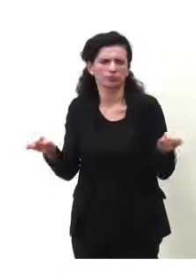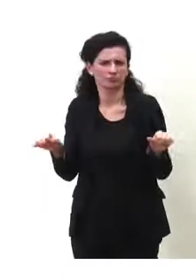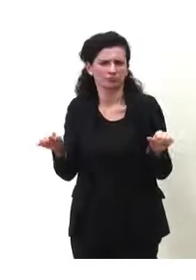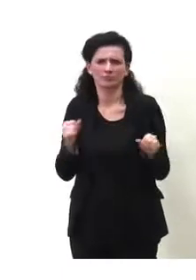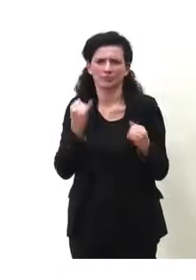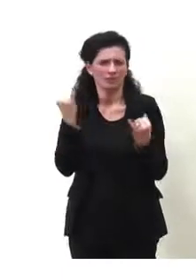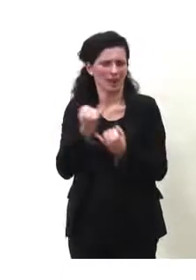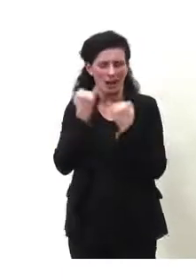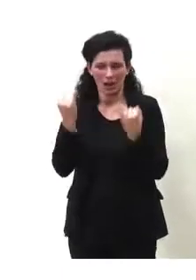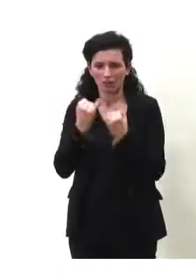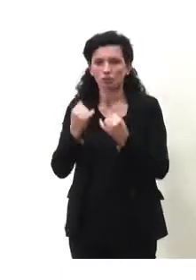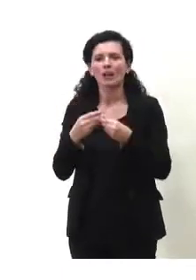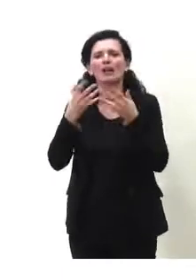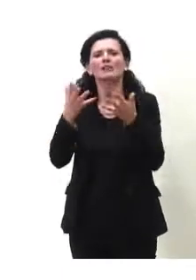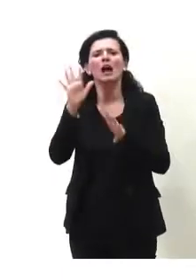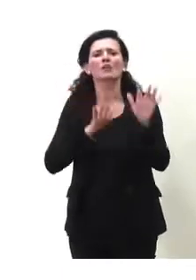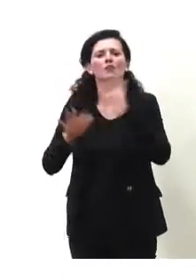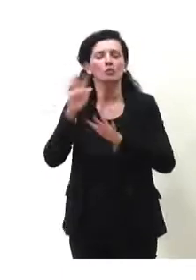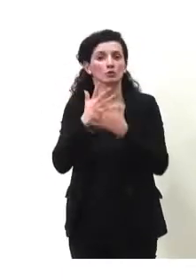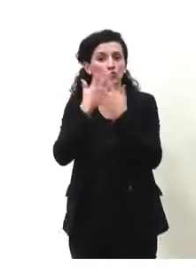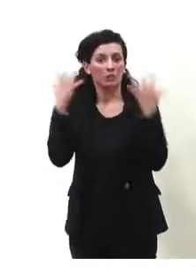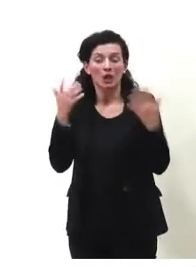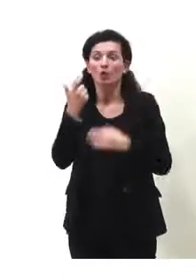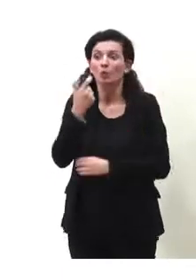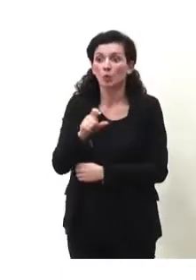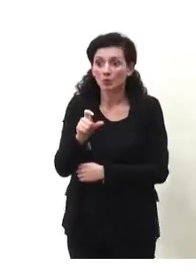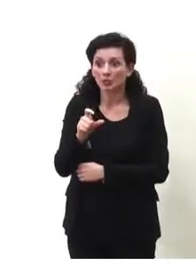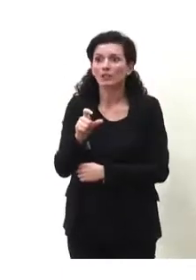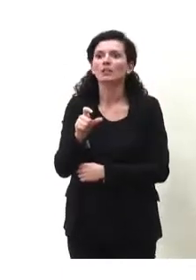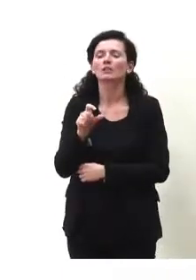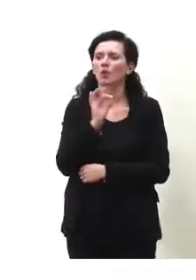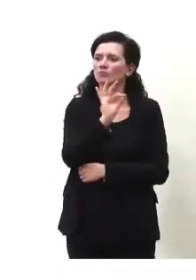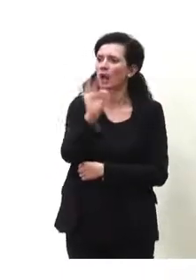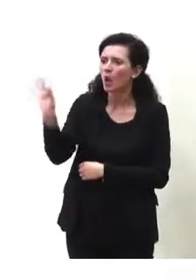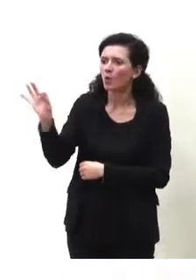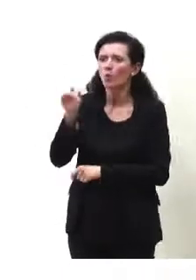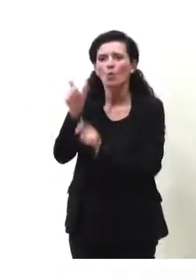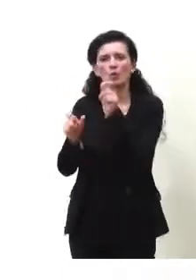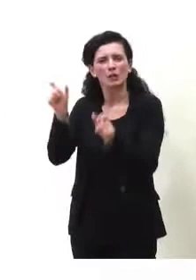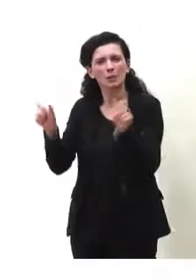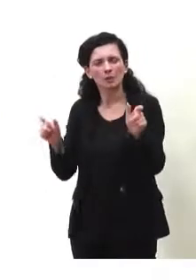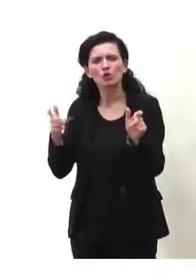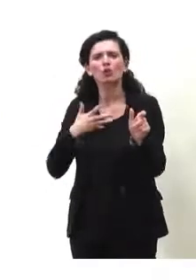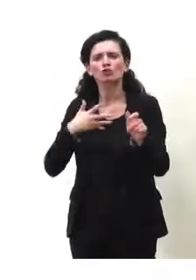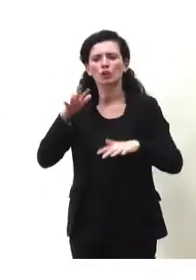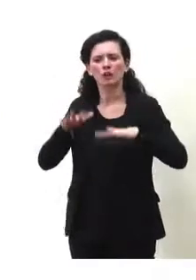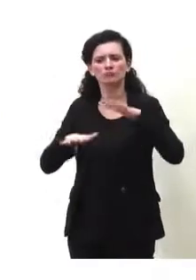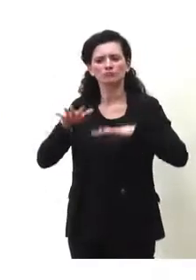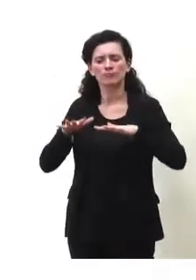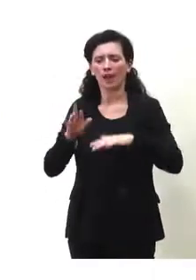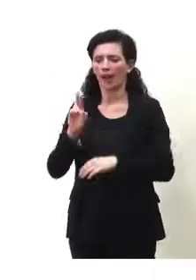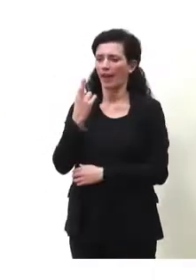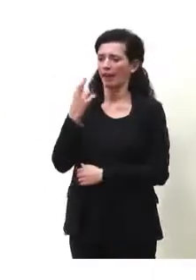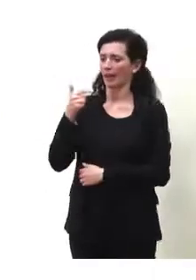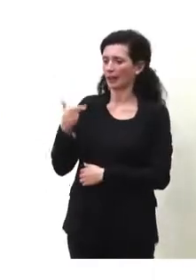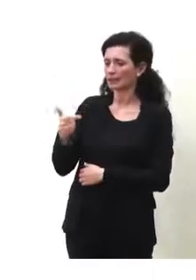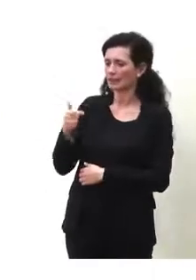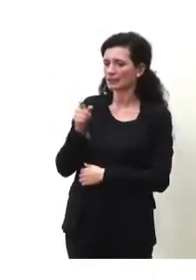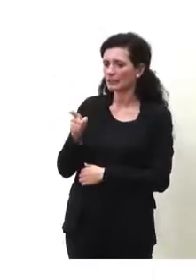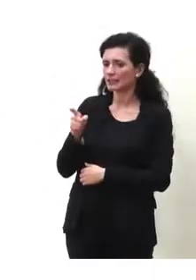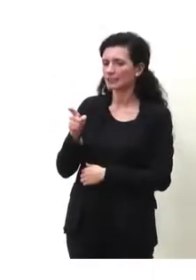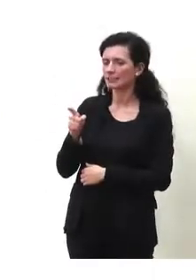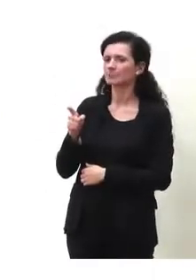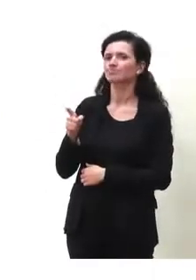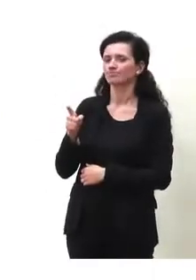chiarire alcuni aspetti, perché ci sono delle persone che sospettano giustamente che RT dipenda da un